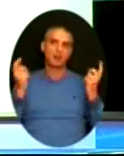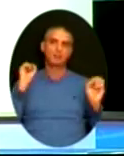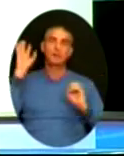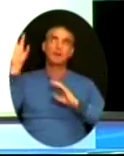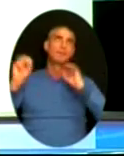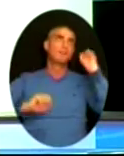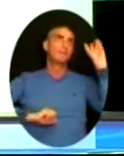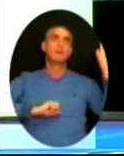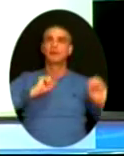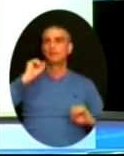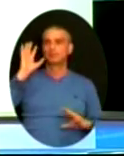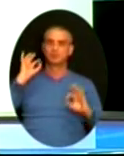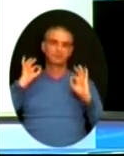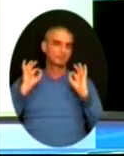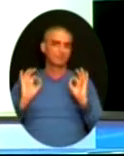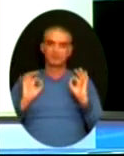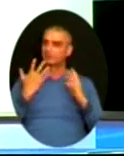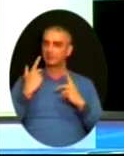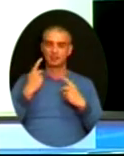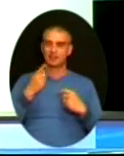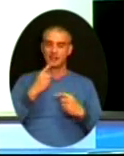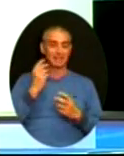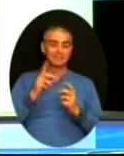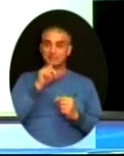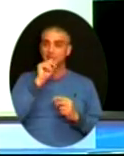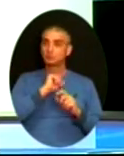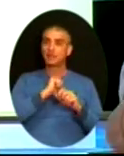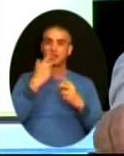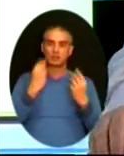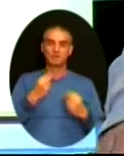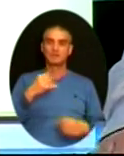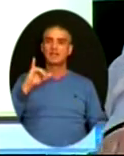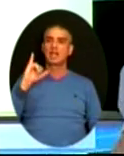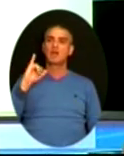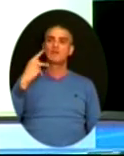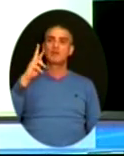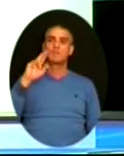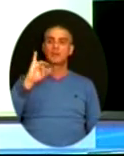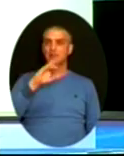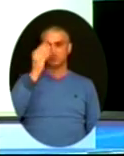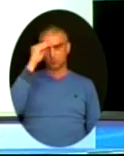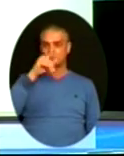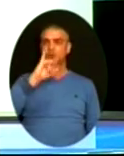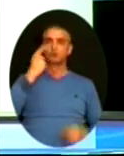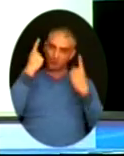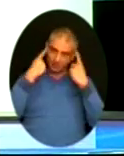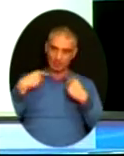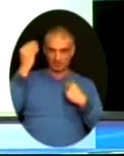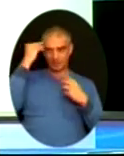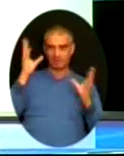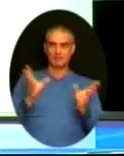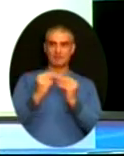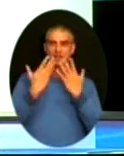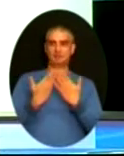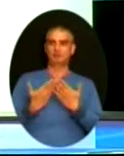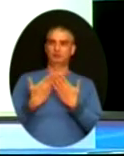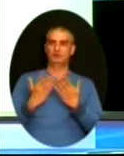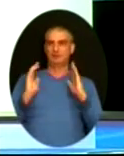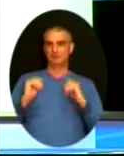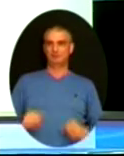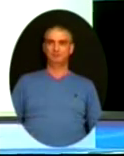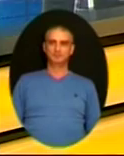נצנצים ופירוטכניקה. זה היה מדהים. הקציוץ הכי טוב היה שיעקב פרי מודיע שהוא כן חרדי, והוא למד איתו ביחד בישיבה.